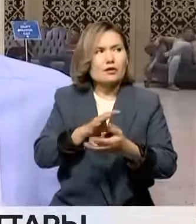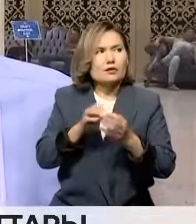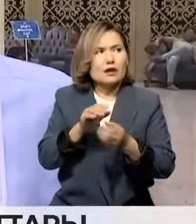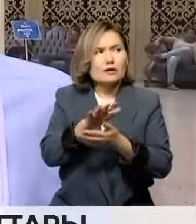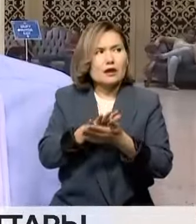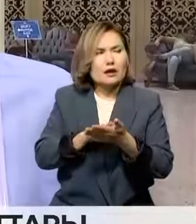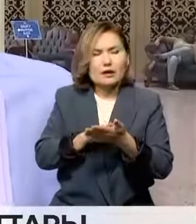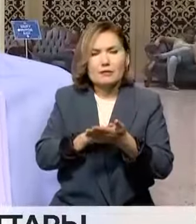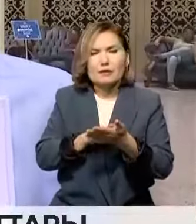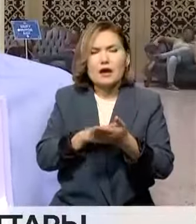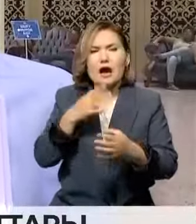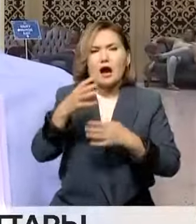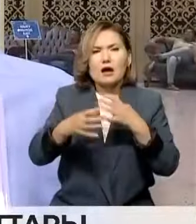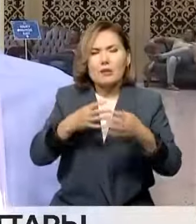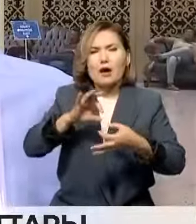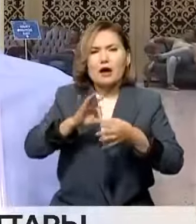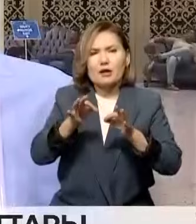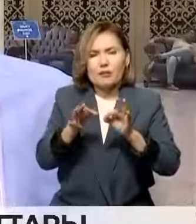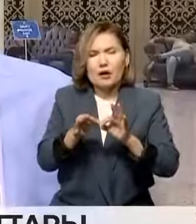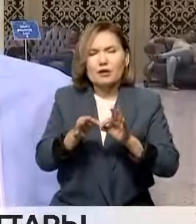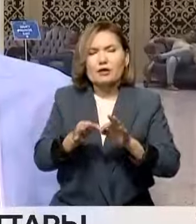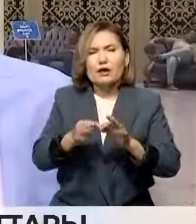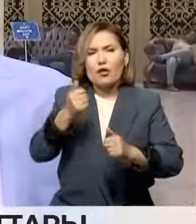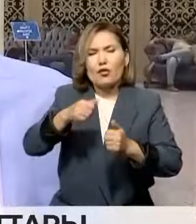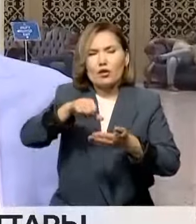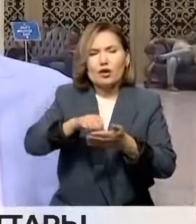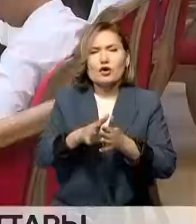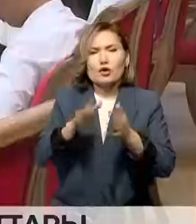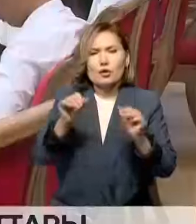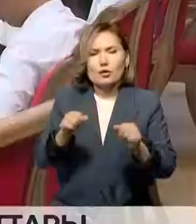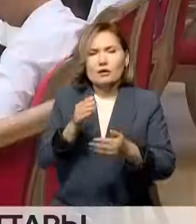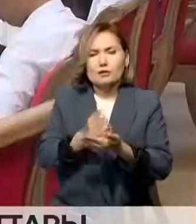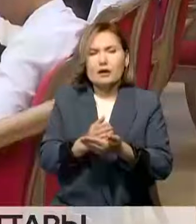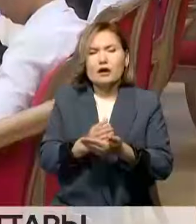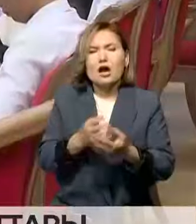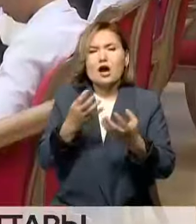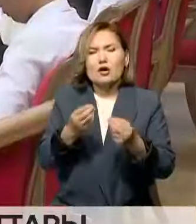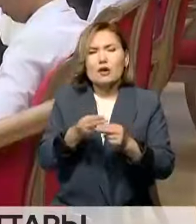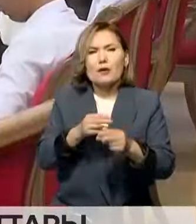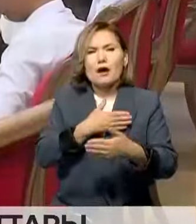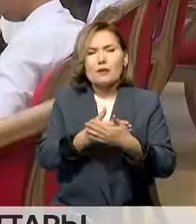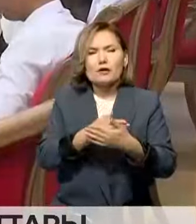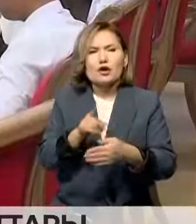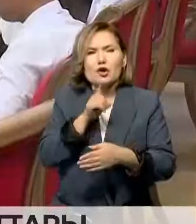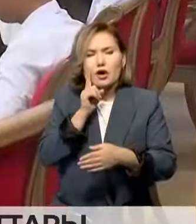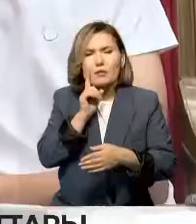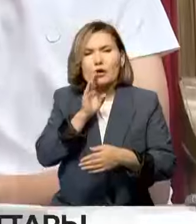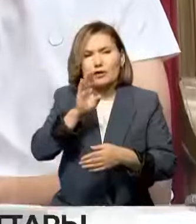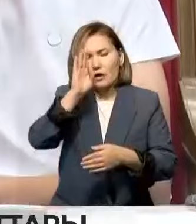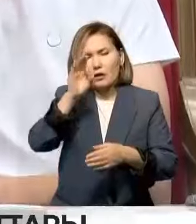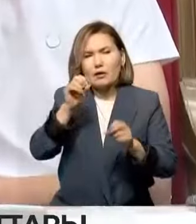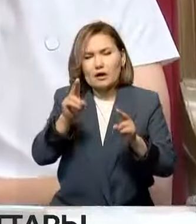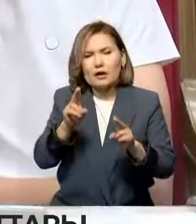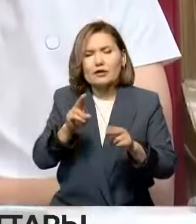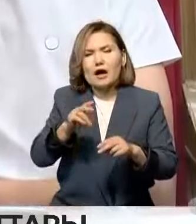олар халықаралық олимпиадаларға да шығуына көптеген мүмкіндіктер бере алады деп. Одан бөлек ең белсенді қатысушыларға зерендер өткен